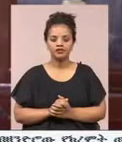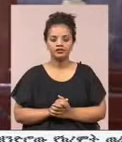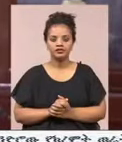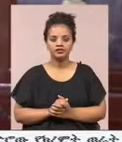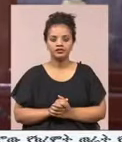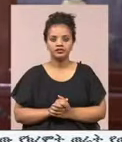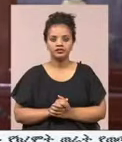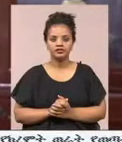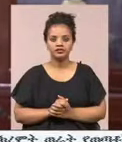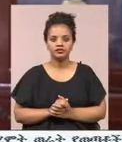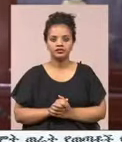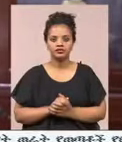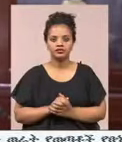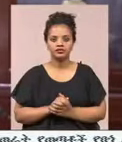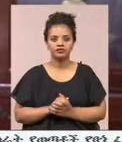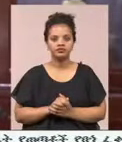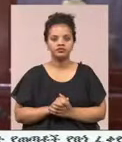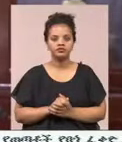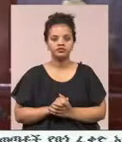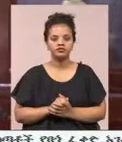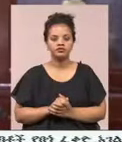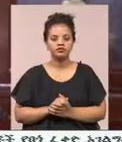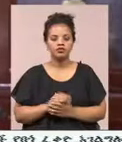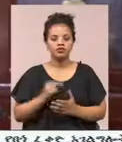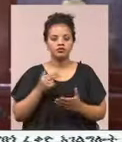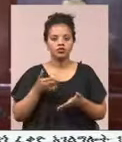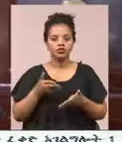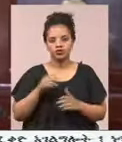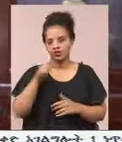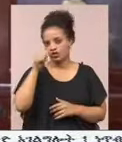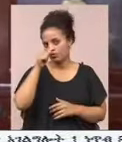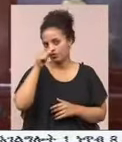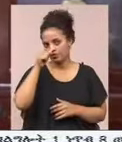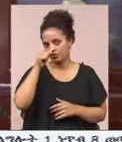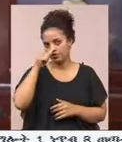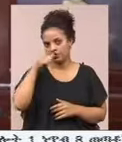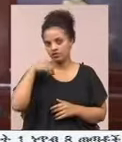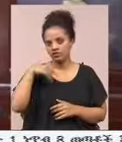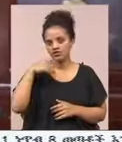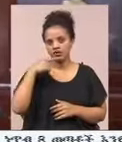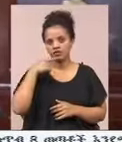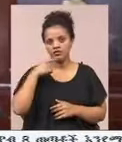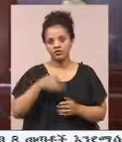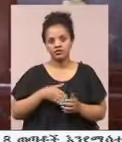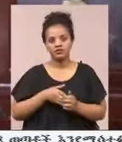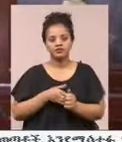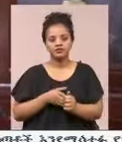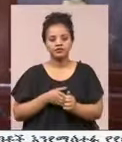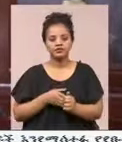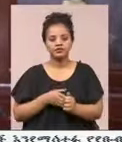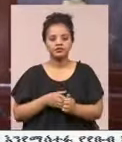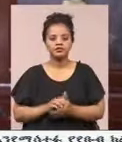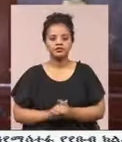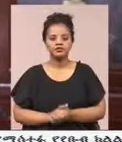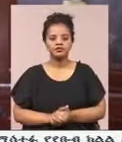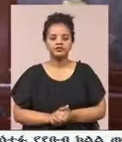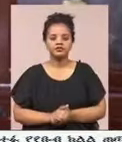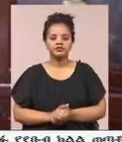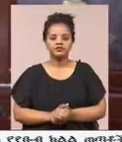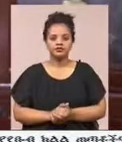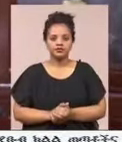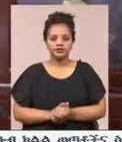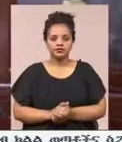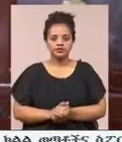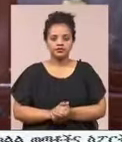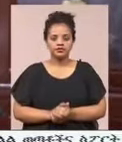ለወጣቱ፣ በጎነት ለአካባቢያችን በሚል በጎነት ለኢትዮጵያ ከፍታ በሚል መሪ ቃል ነው የምናስጀምረው። ይህን የክረምት